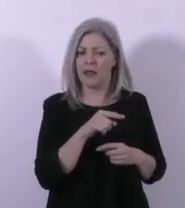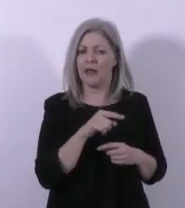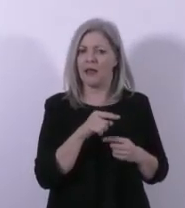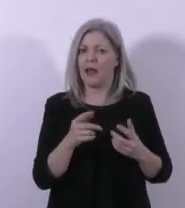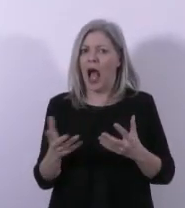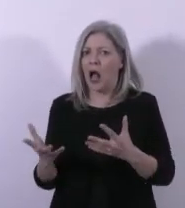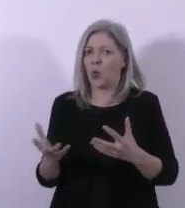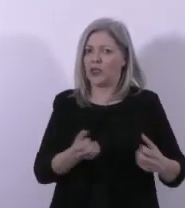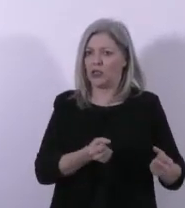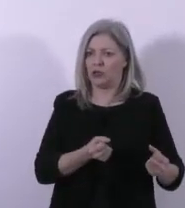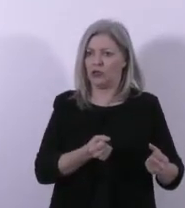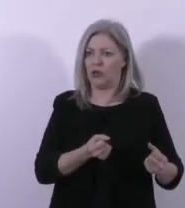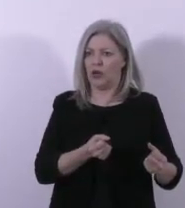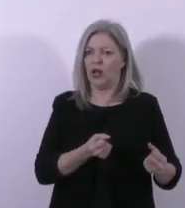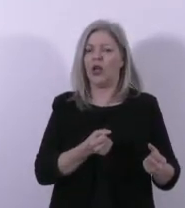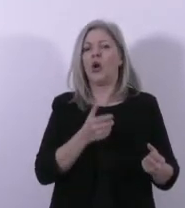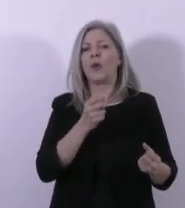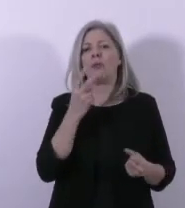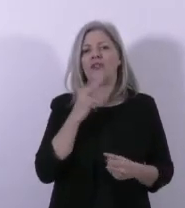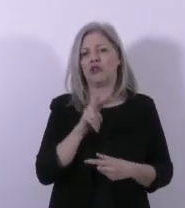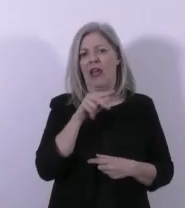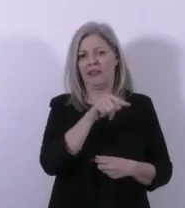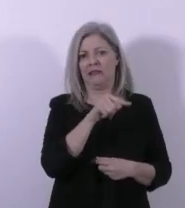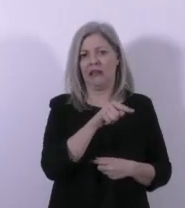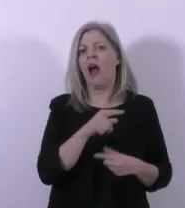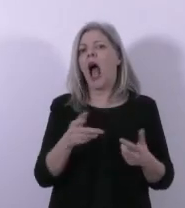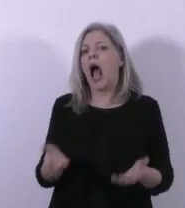era il gruppo Valbruna di Vicenza.